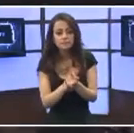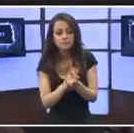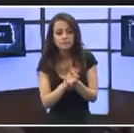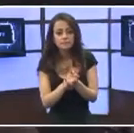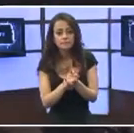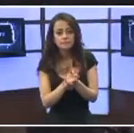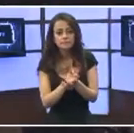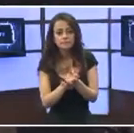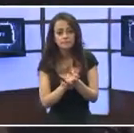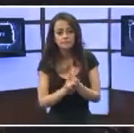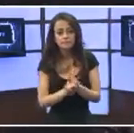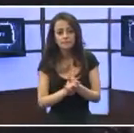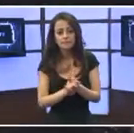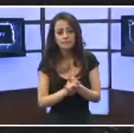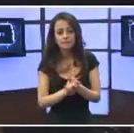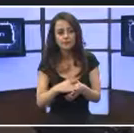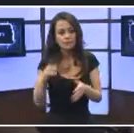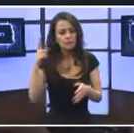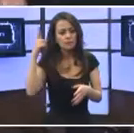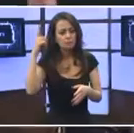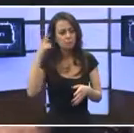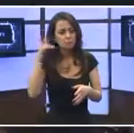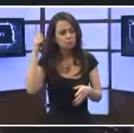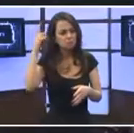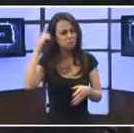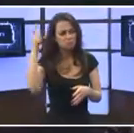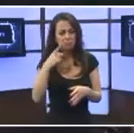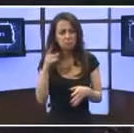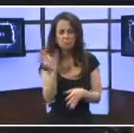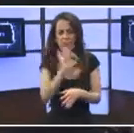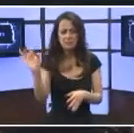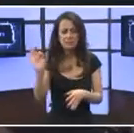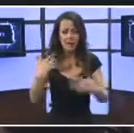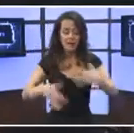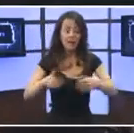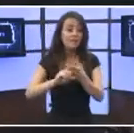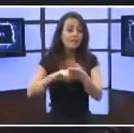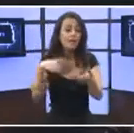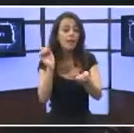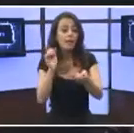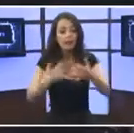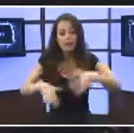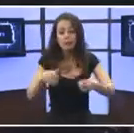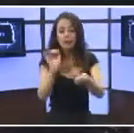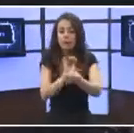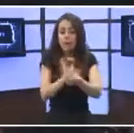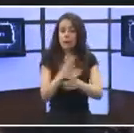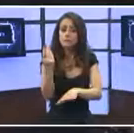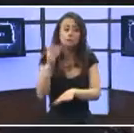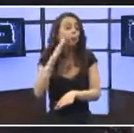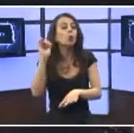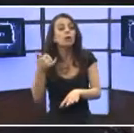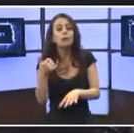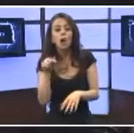siz yaşıyorsunuz başımızda. Evet. Bilinçsizlikten. Öncelikle engelli ve engelli aileleri. Ailenin rehabilitesi çok önemli. Tabii ki. Çok. Onu o